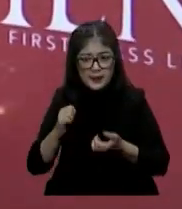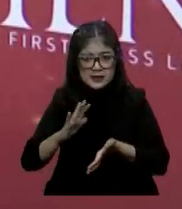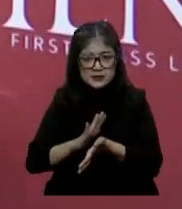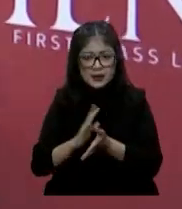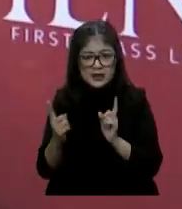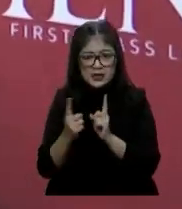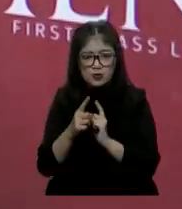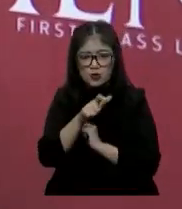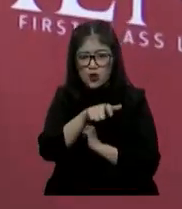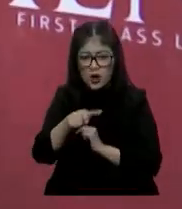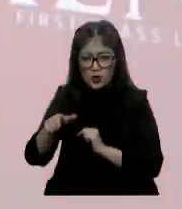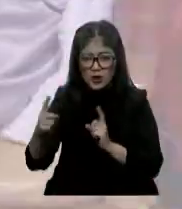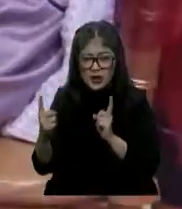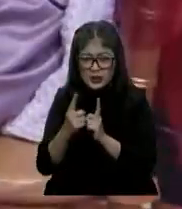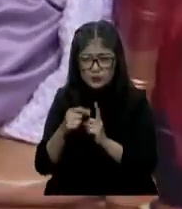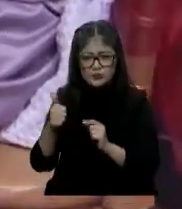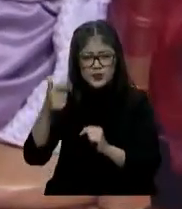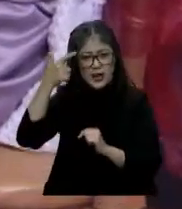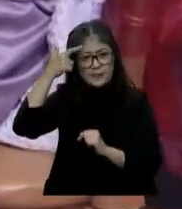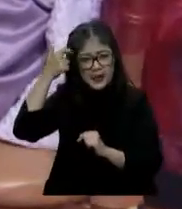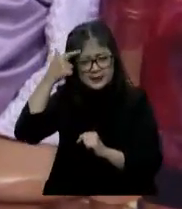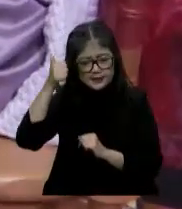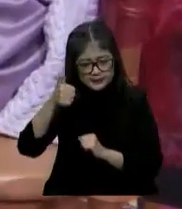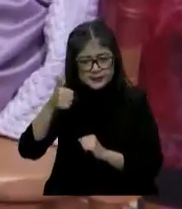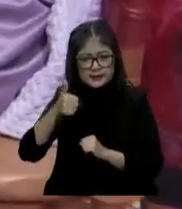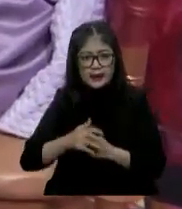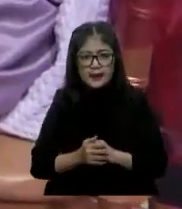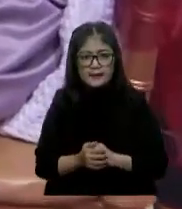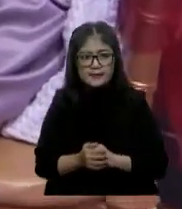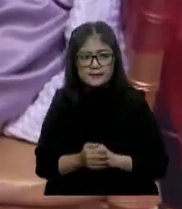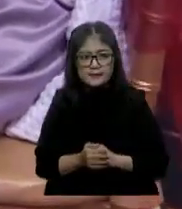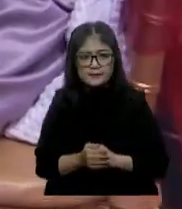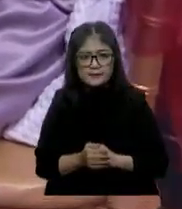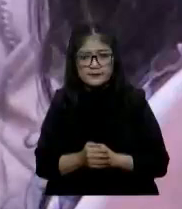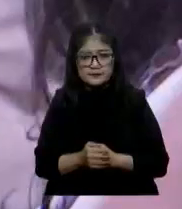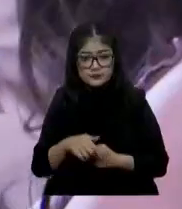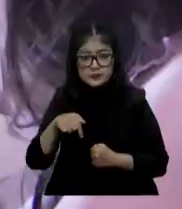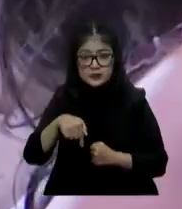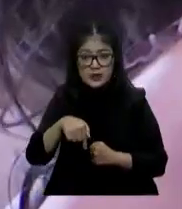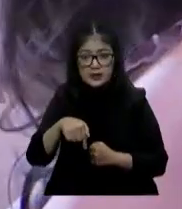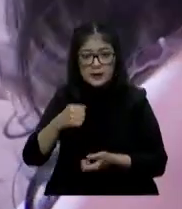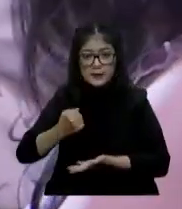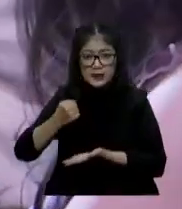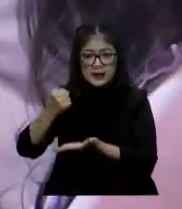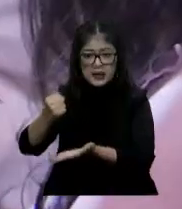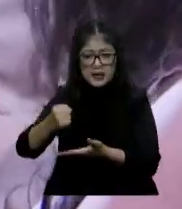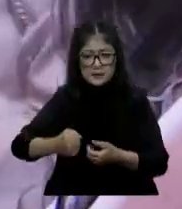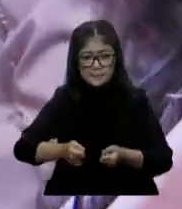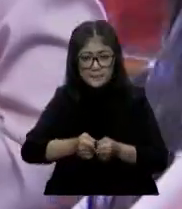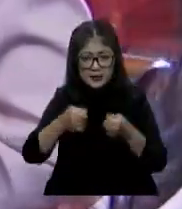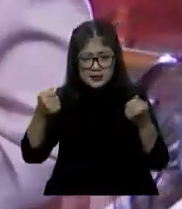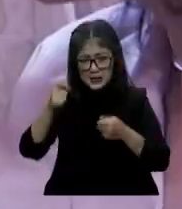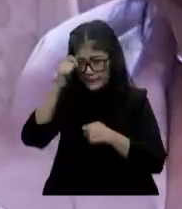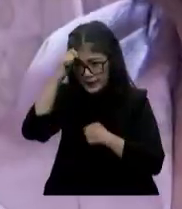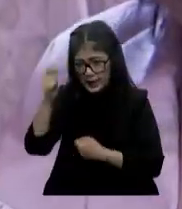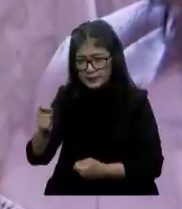orang hebat dan belajar dari mereka. The Alpha Under 40 menjadi aksi nyata High End Magazine untuk mengapresiasi prestasi